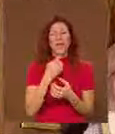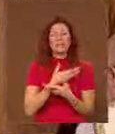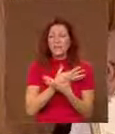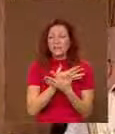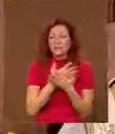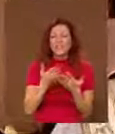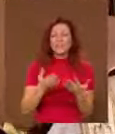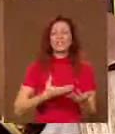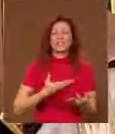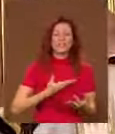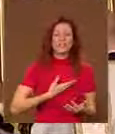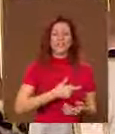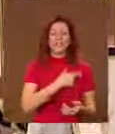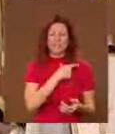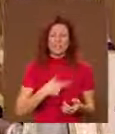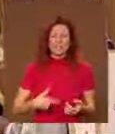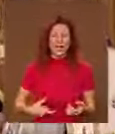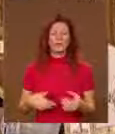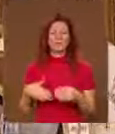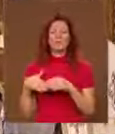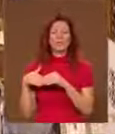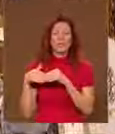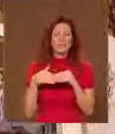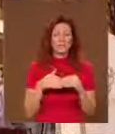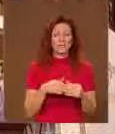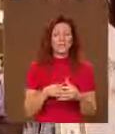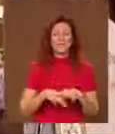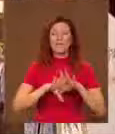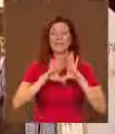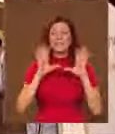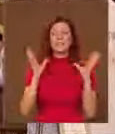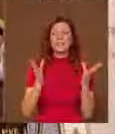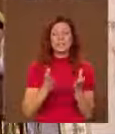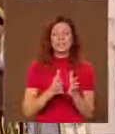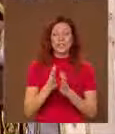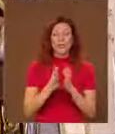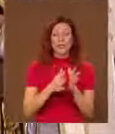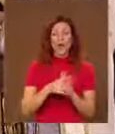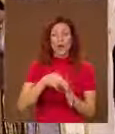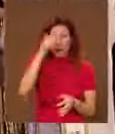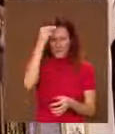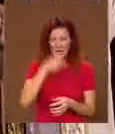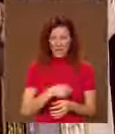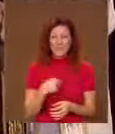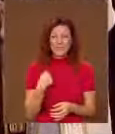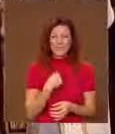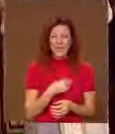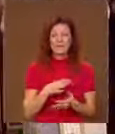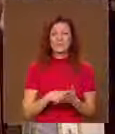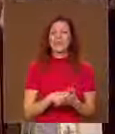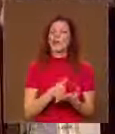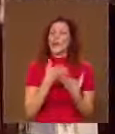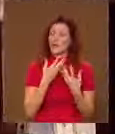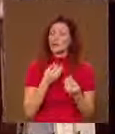за предстоятелстващия митрополит. Славен български народ и за христолюбивото наше войство,